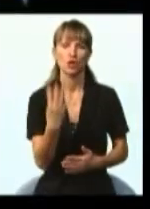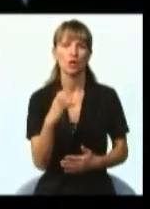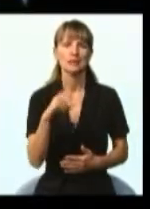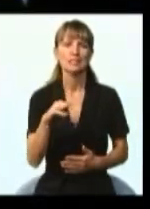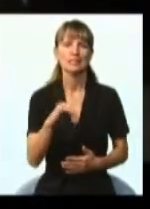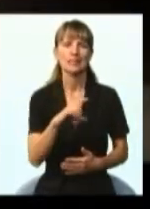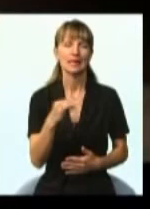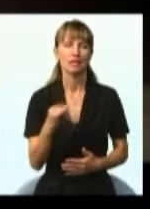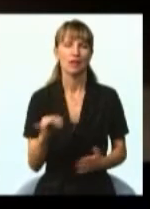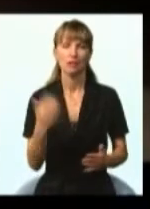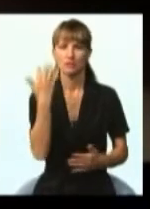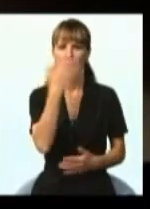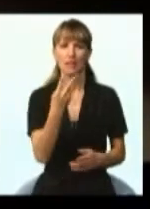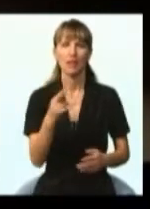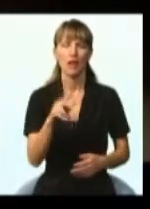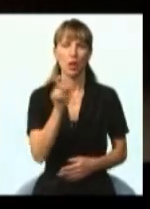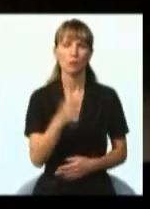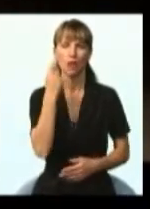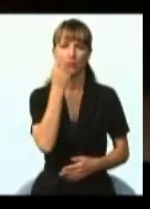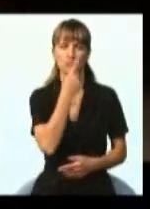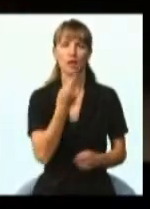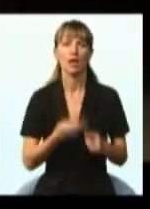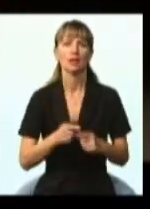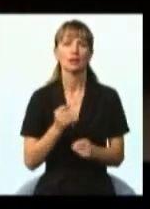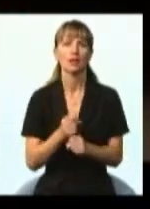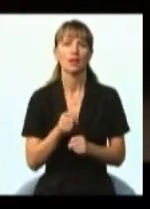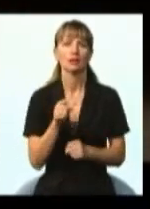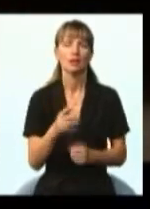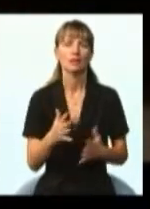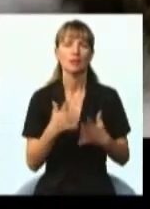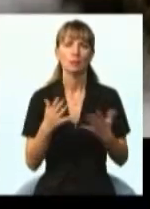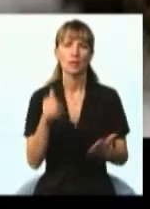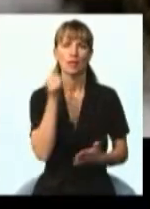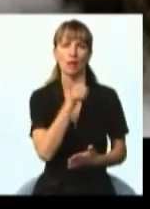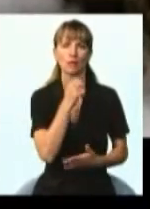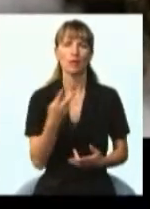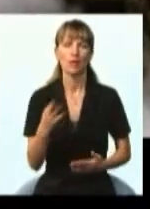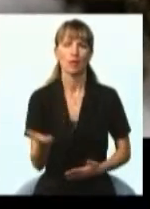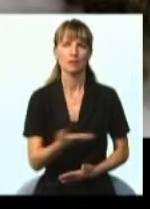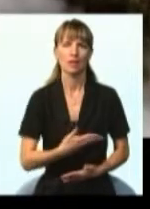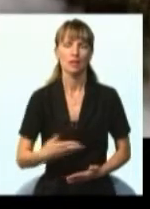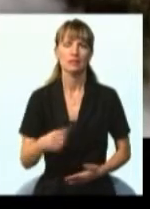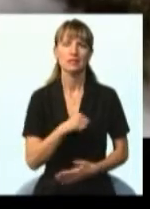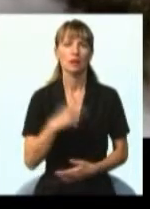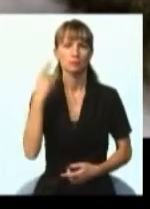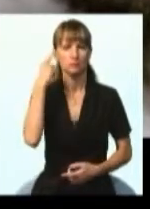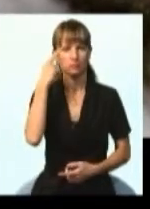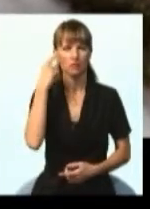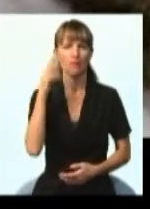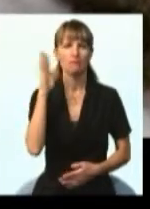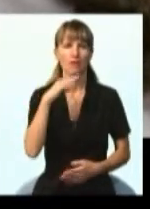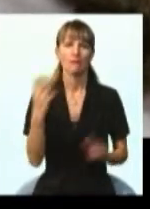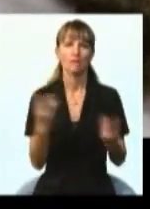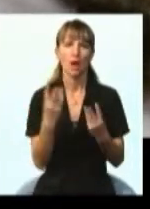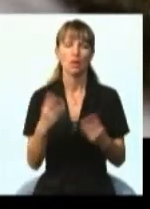залишається непомітною для людських очей. Саме це робить її найбільш таємничою для нас. Самі поміркуйте, воду, вогонь